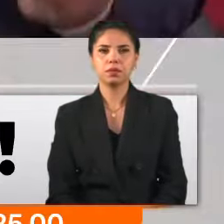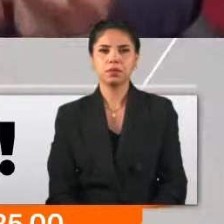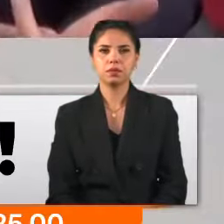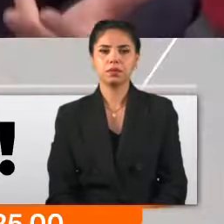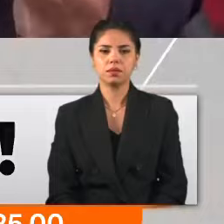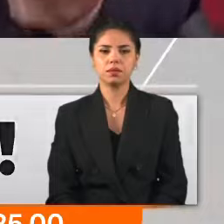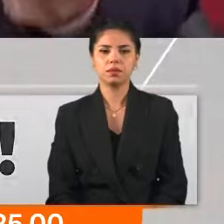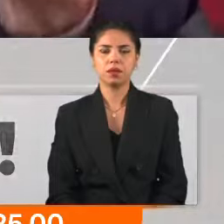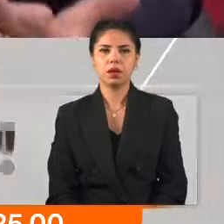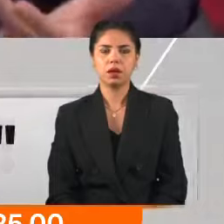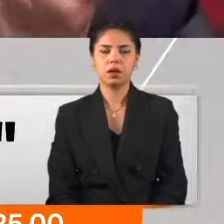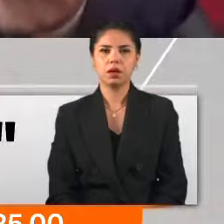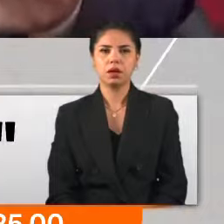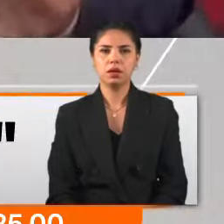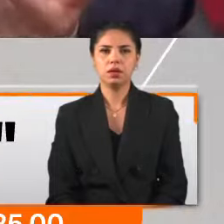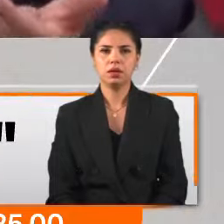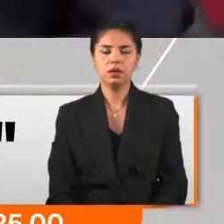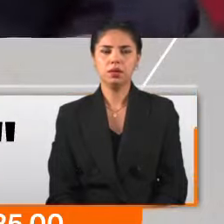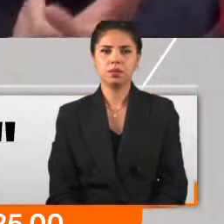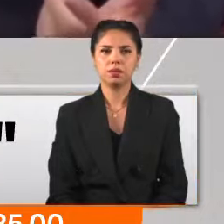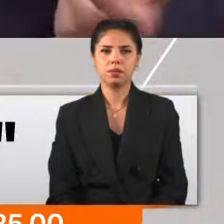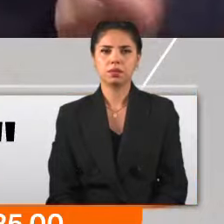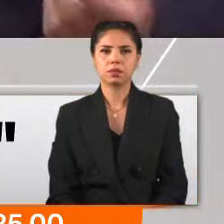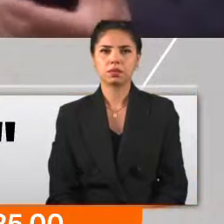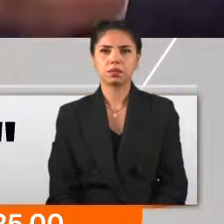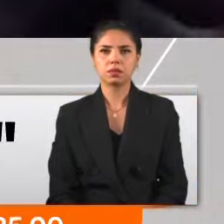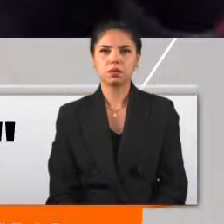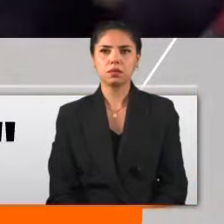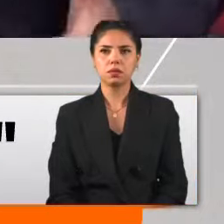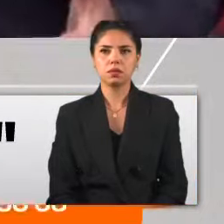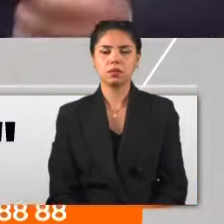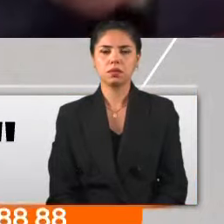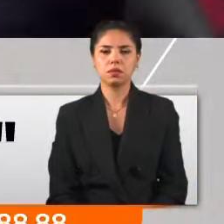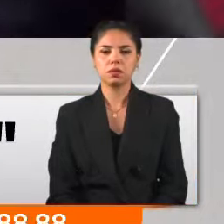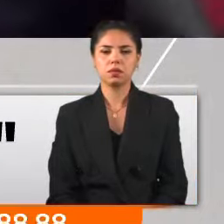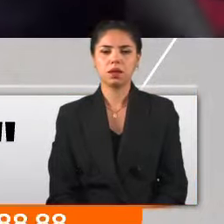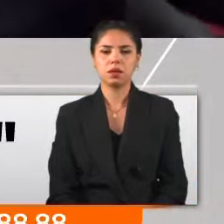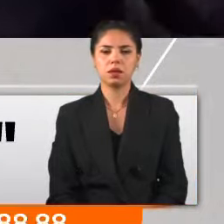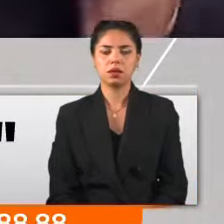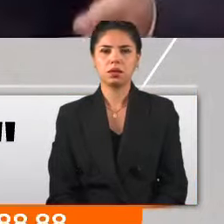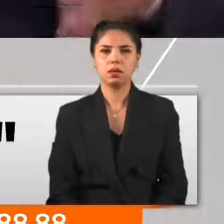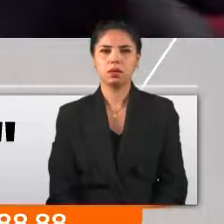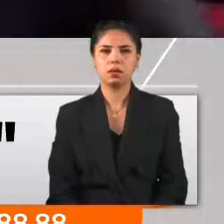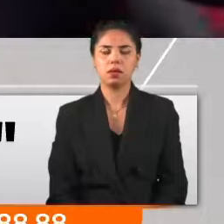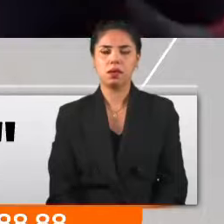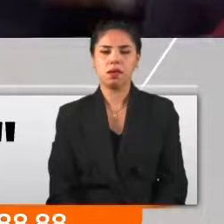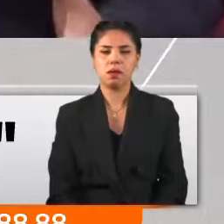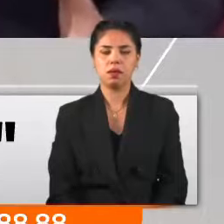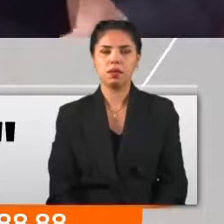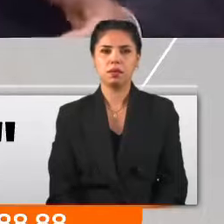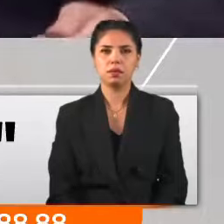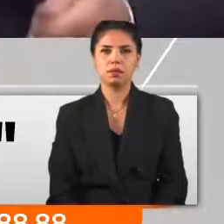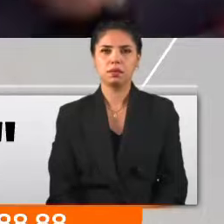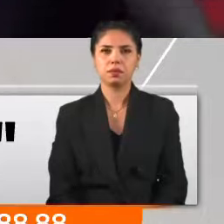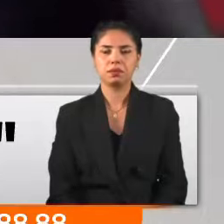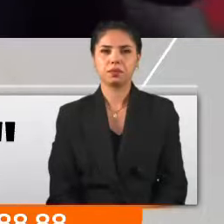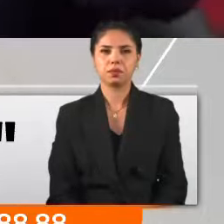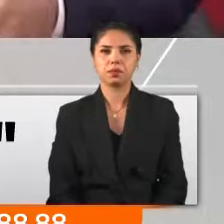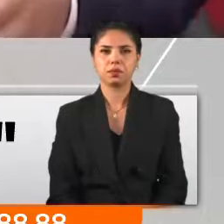geçmiyordu. MYK'da da, parti meclisinde de, meclis grubunda da efendim olmazsa olmaz bir partinin genel başkanı doğal Cumhurbaşkanı